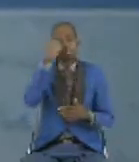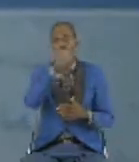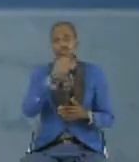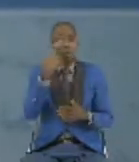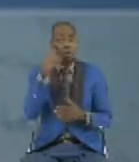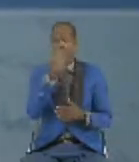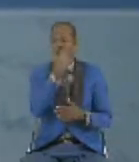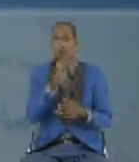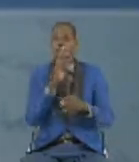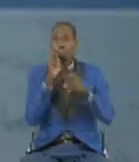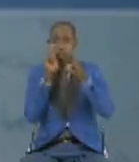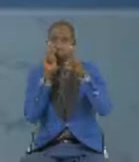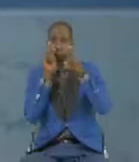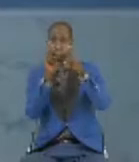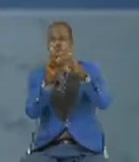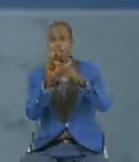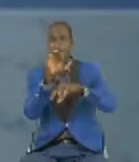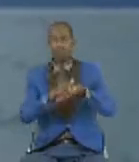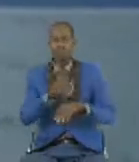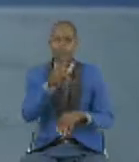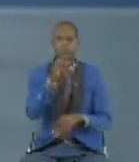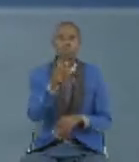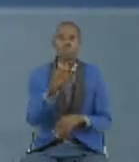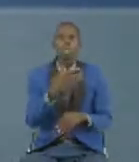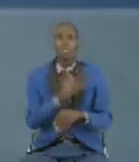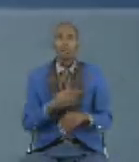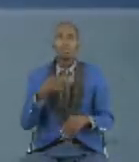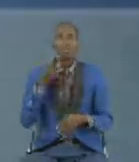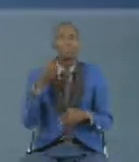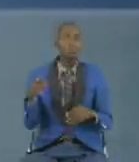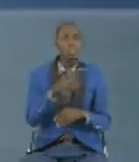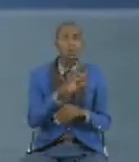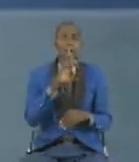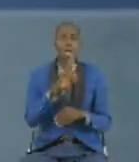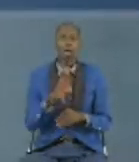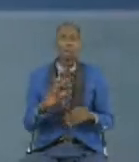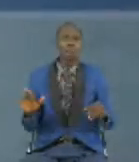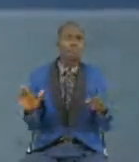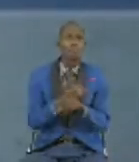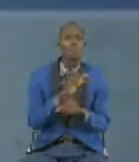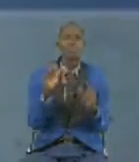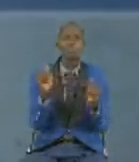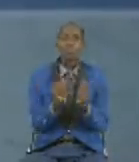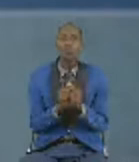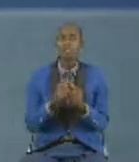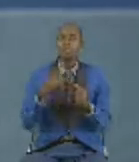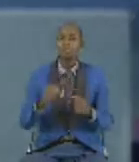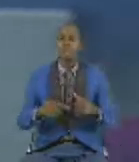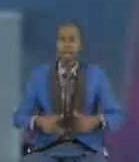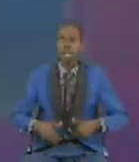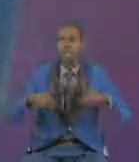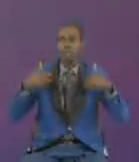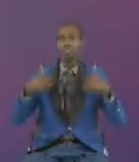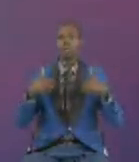vous, quand tous les visages sont tournés vers vous et ils sont remplis de colère? C'est